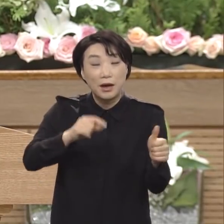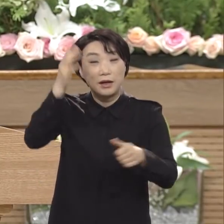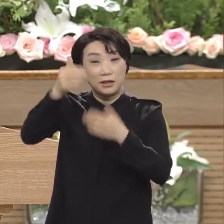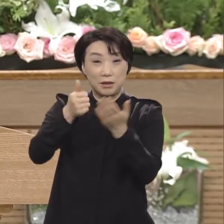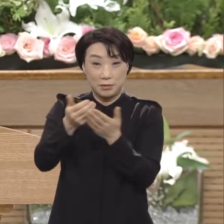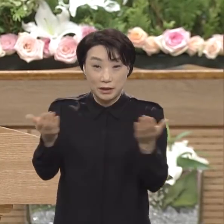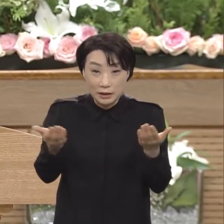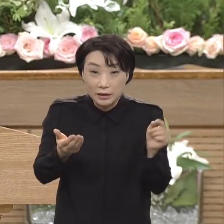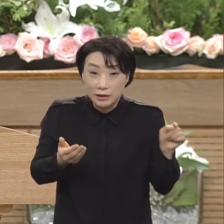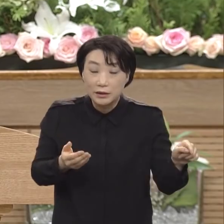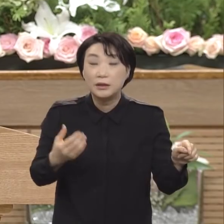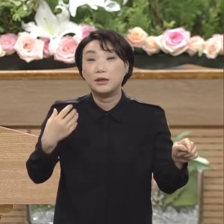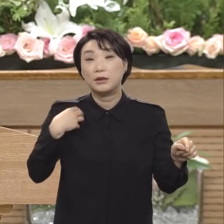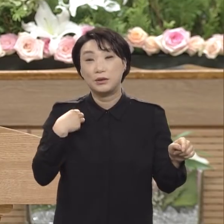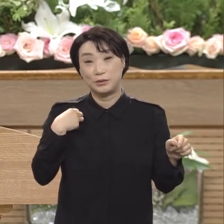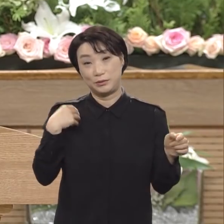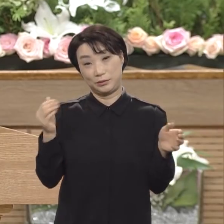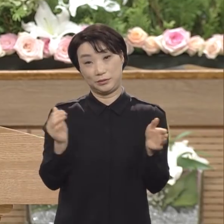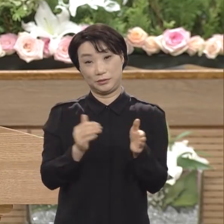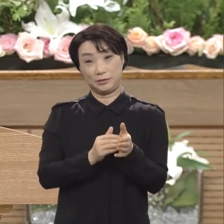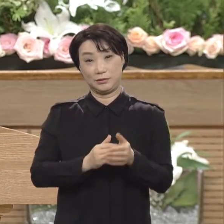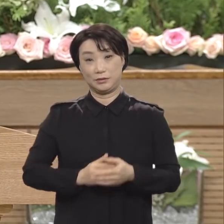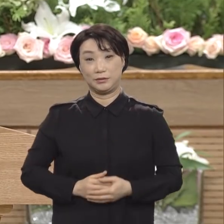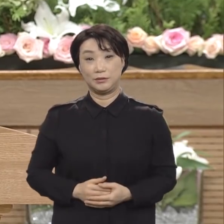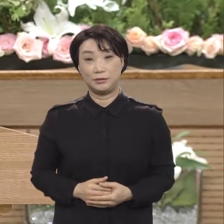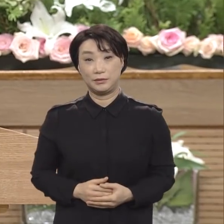사역을 이루었습니다.